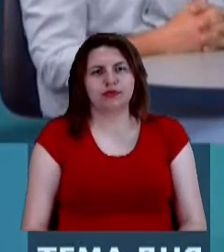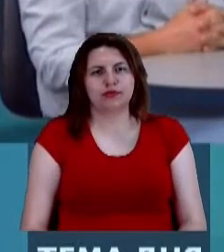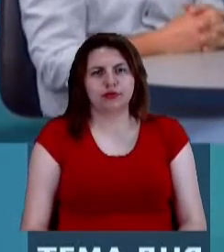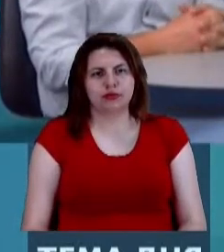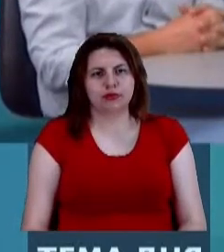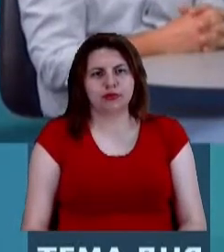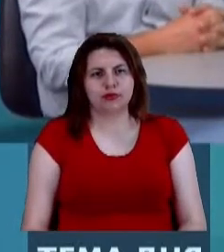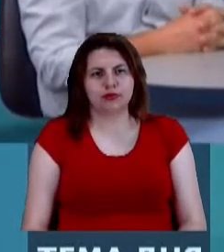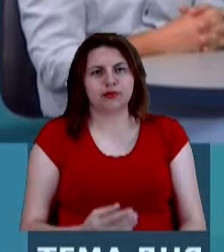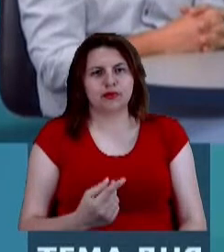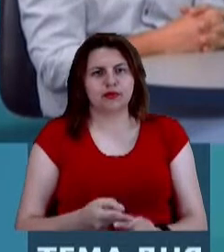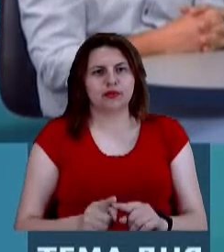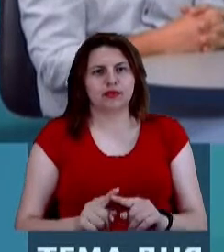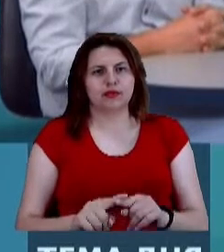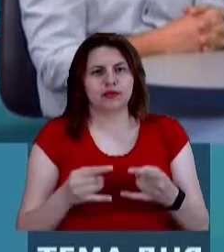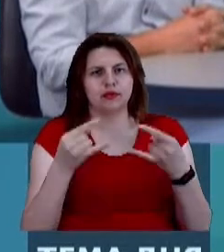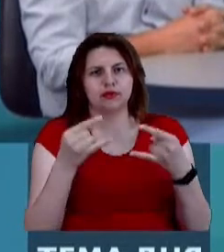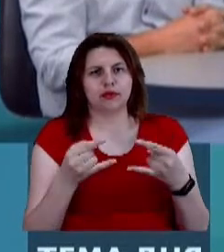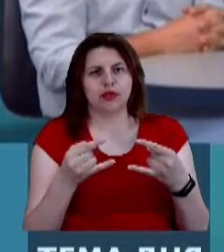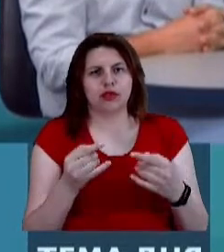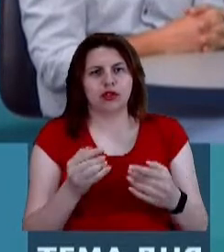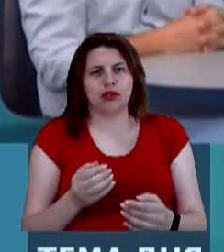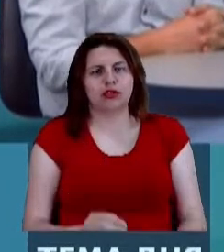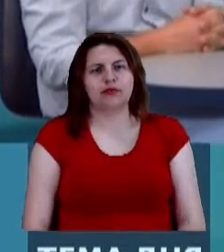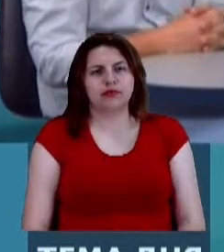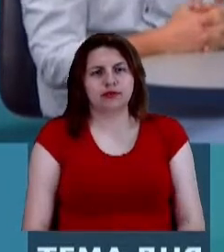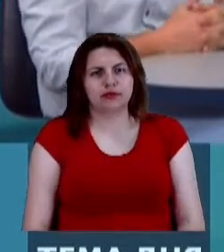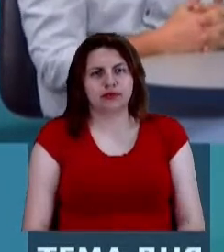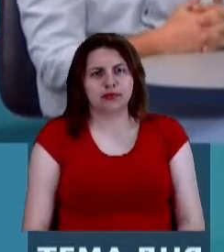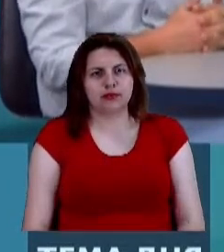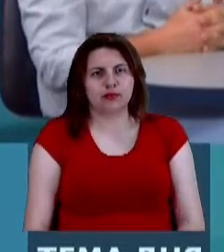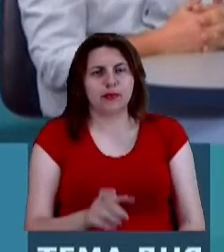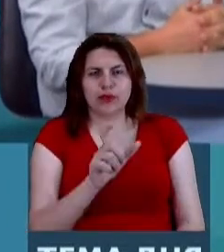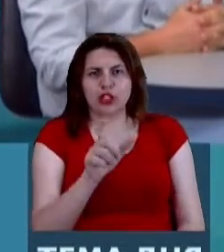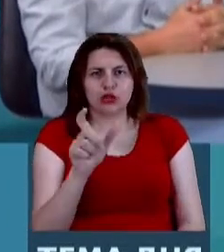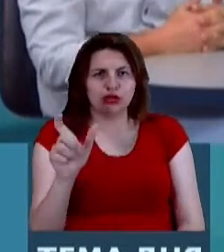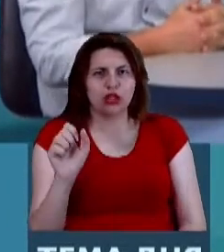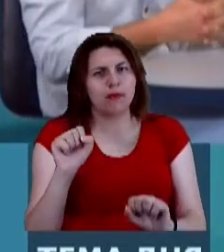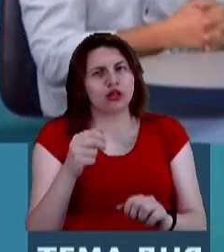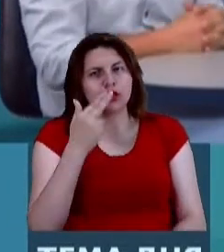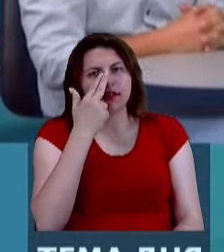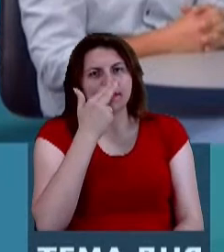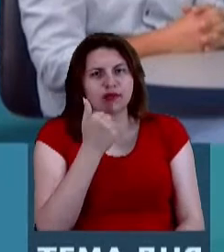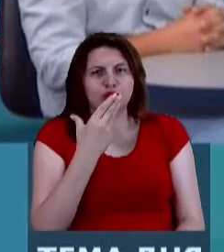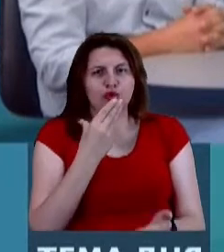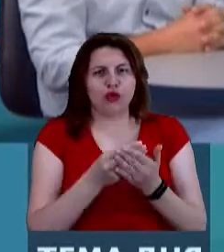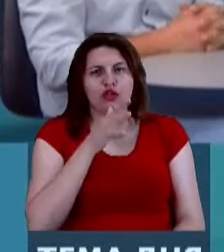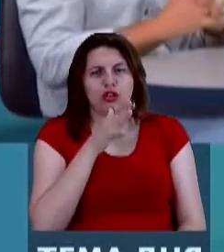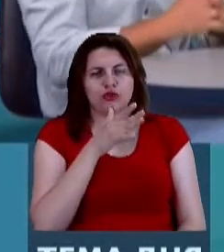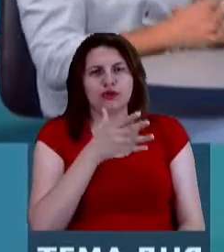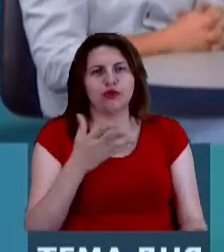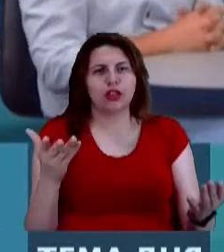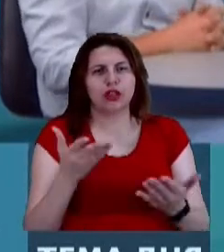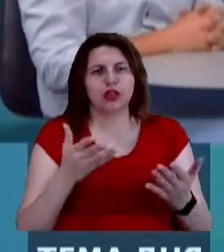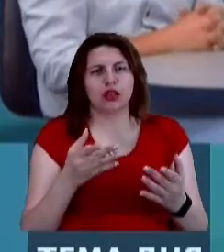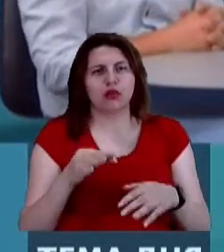канали, вони подають сюжети, до яких, можливо, звикли свого часу, які